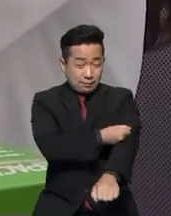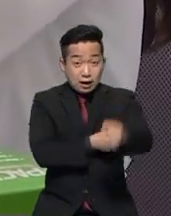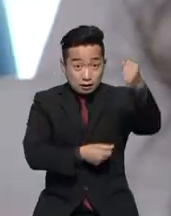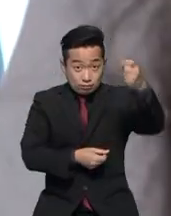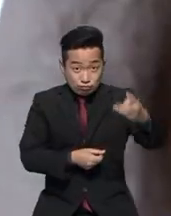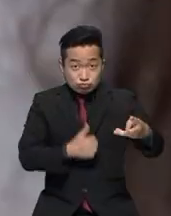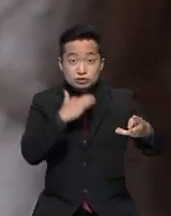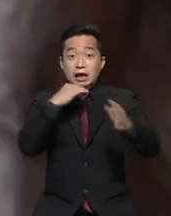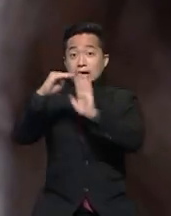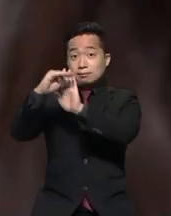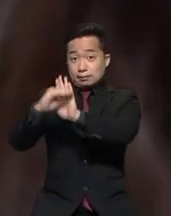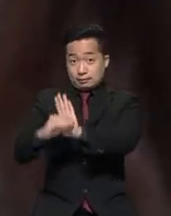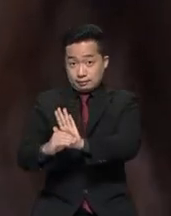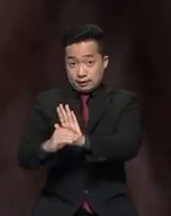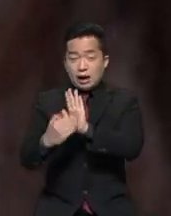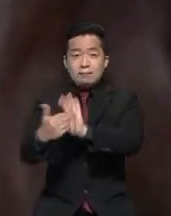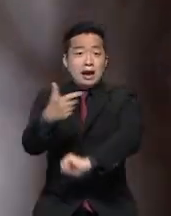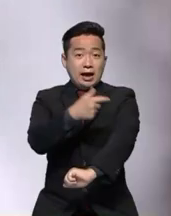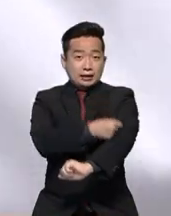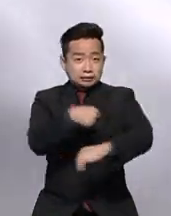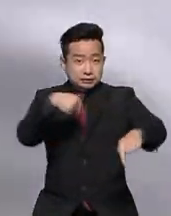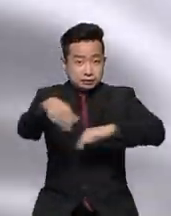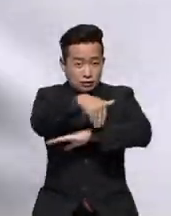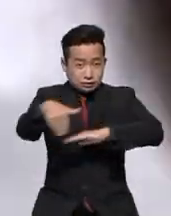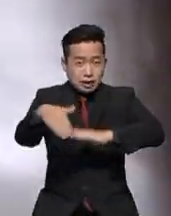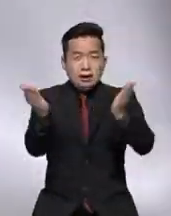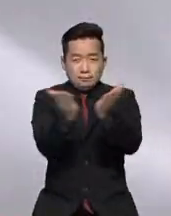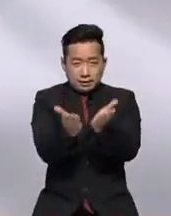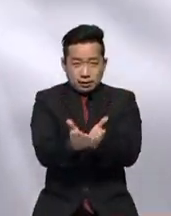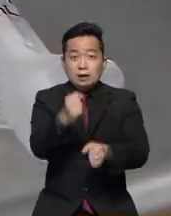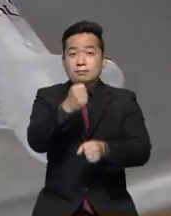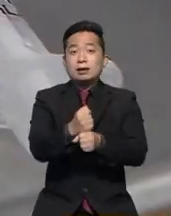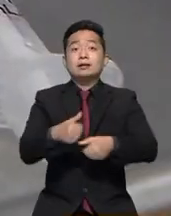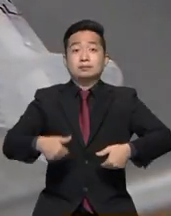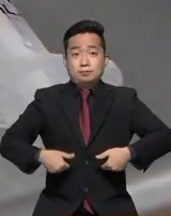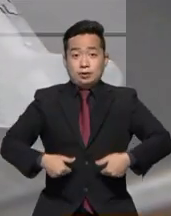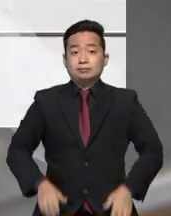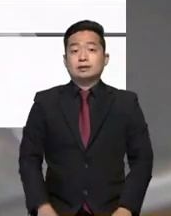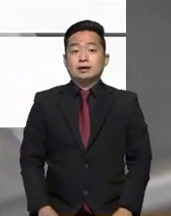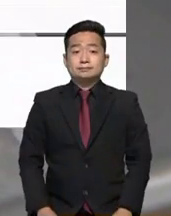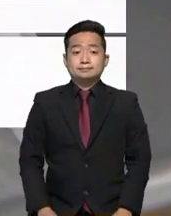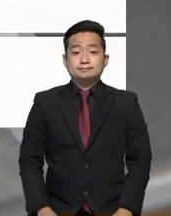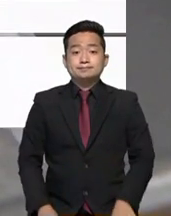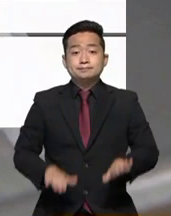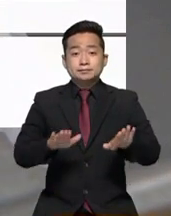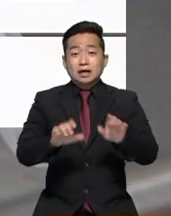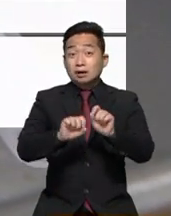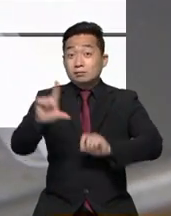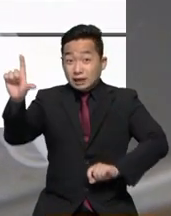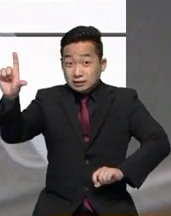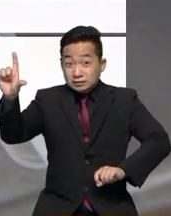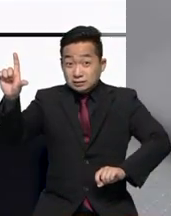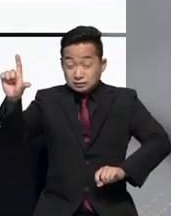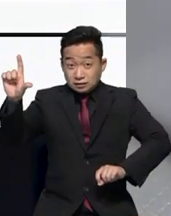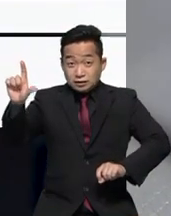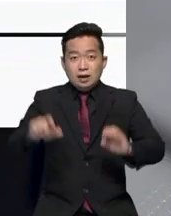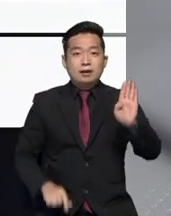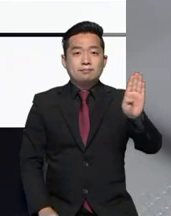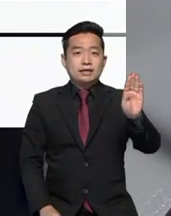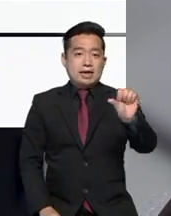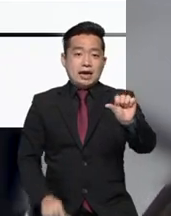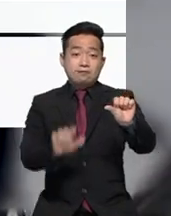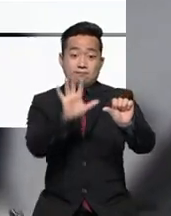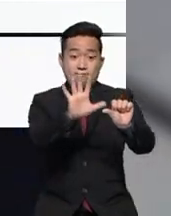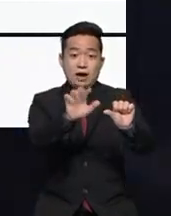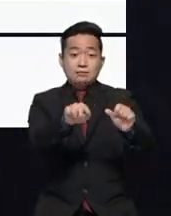그리고 연령대별로 백신 정책을 세워야 할 필요성이 있습니다. 현재 유행한다고 보고 있는 BA5에 대한